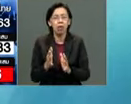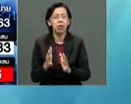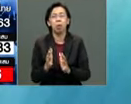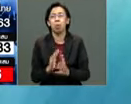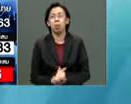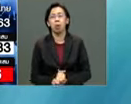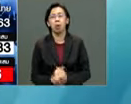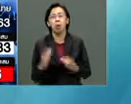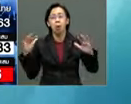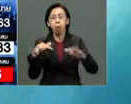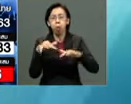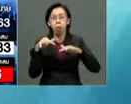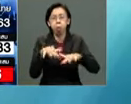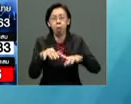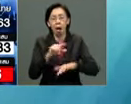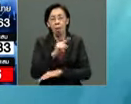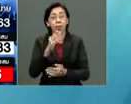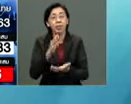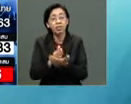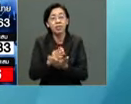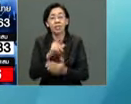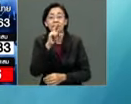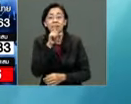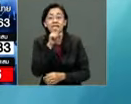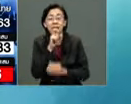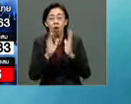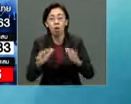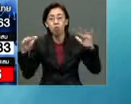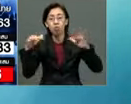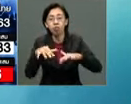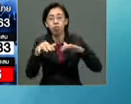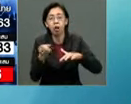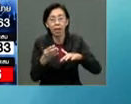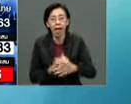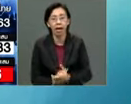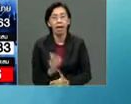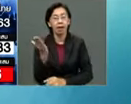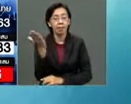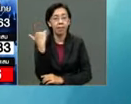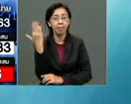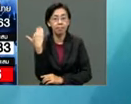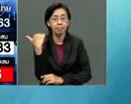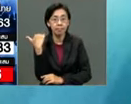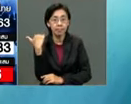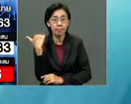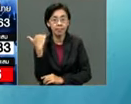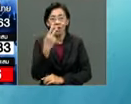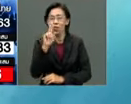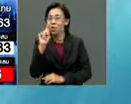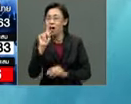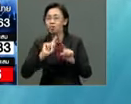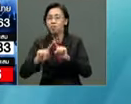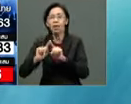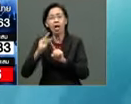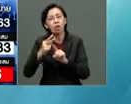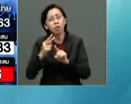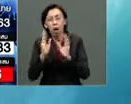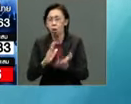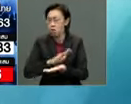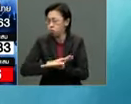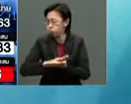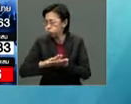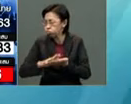ความนิยมที่สูงเพราะว่าเป็นวันหยุดด้วยเป็นวันอาทิตย์นะครับแต่เมื่อวานนี้ก็ภาพที่ปรากฏตามสื่อก็ดูเรียบร้อยดี